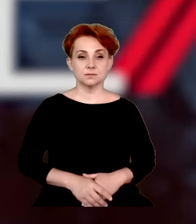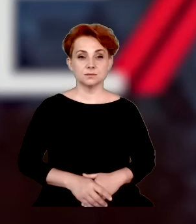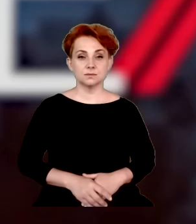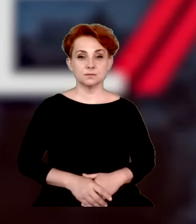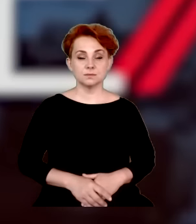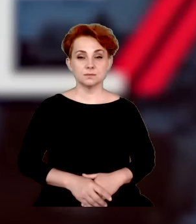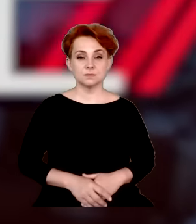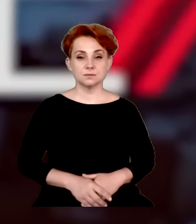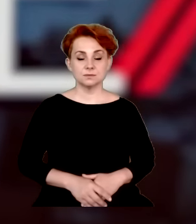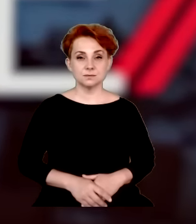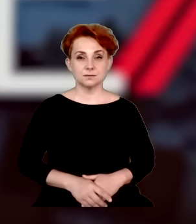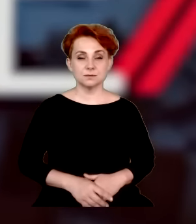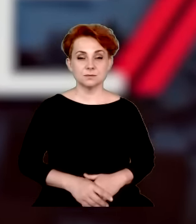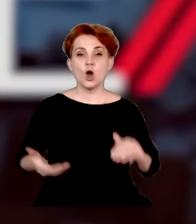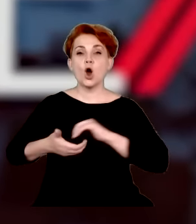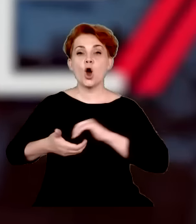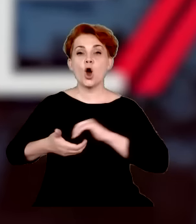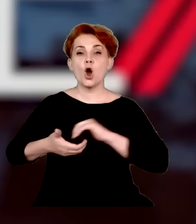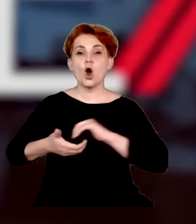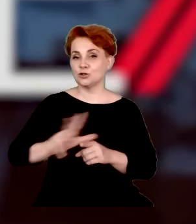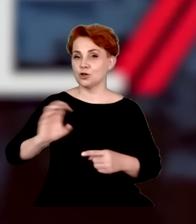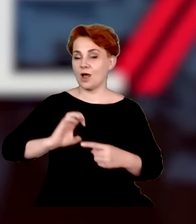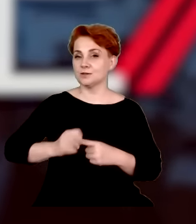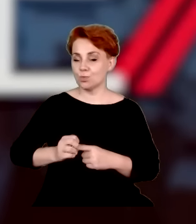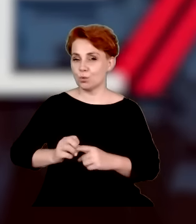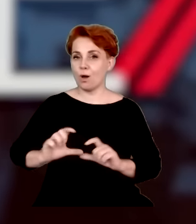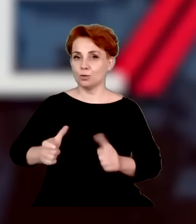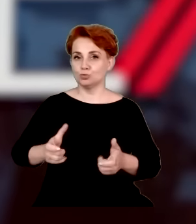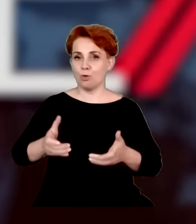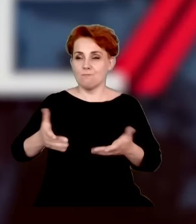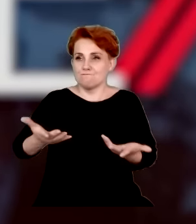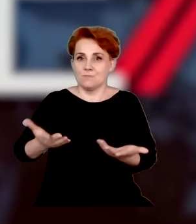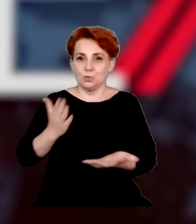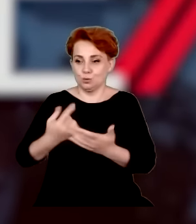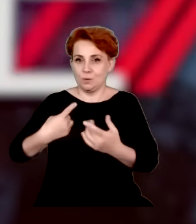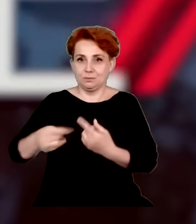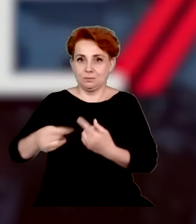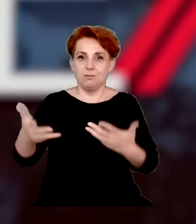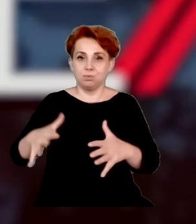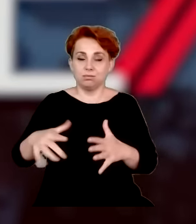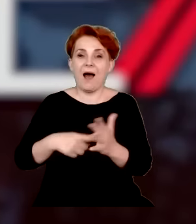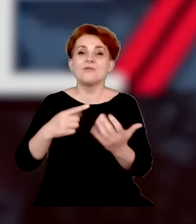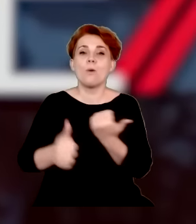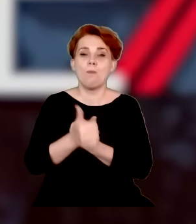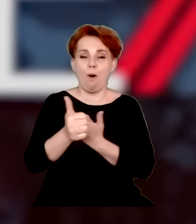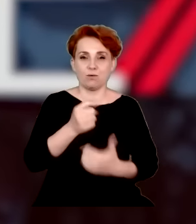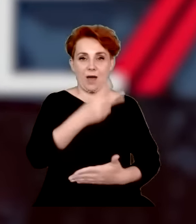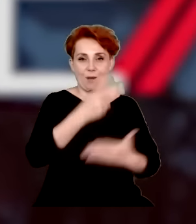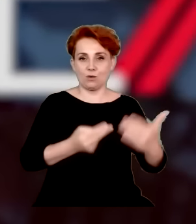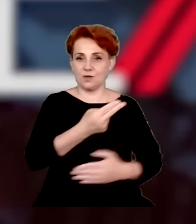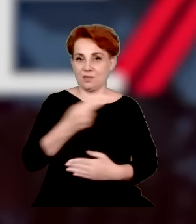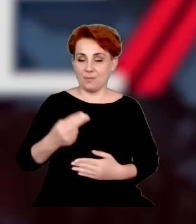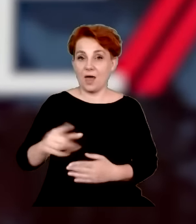Łajba o nazwie Koalicja 13 grudnia nabiera wody, a skałą, o którą może się ostatecznie rozbić, jest aborcja. Radykałowie z lewicy nie